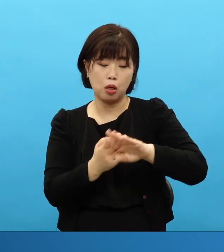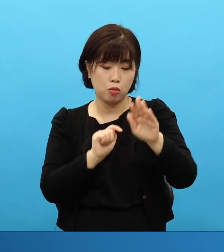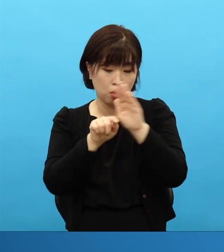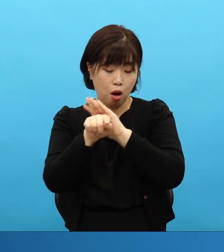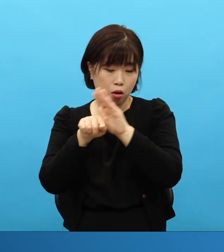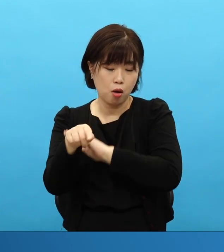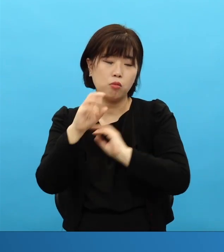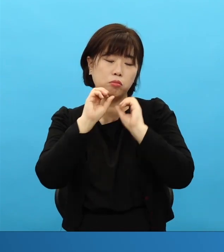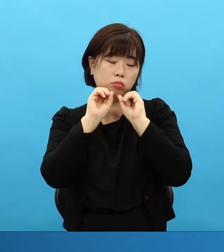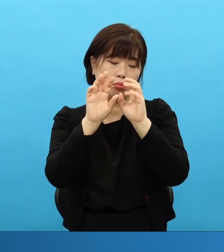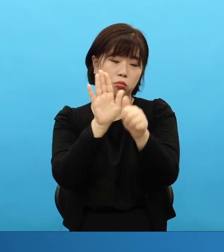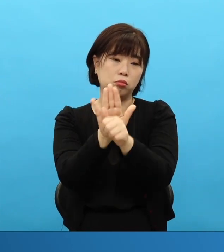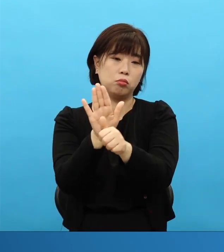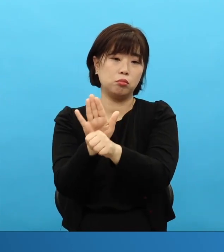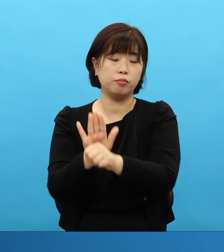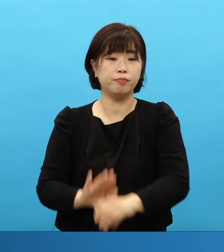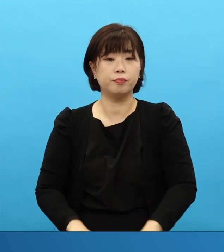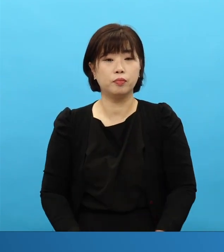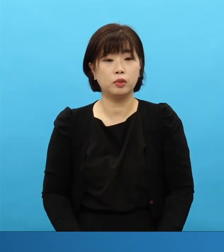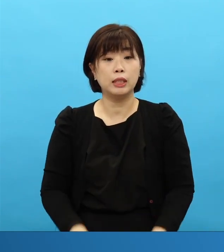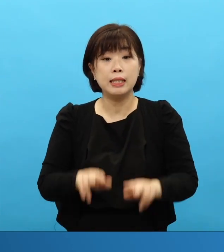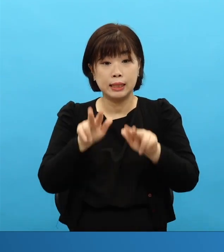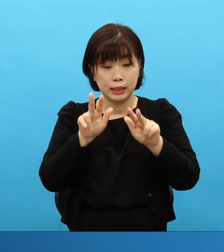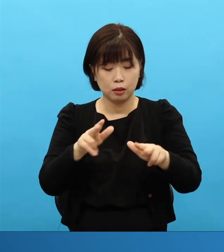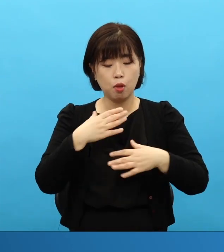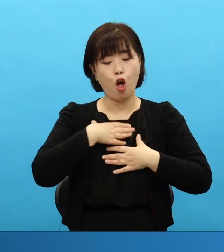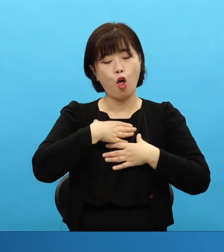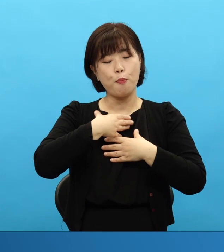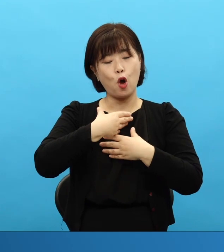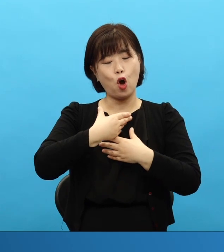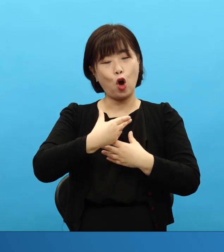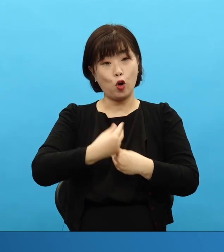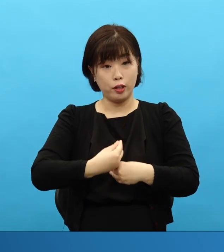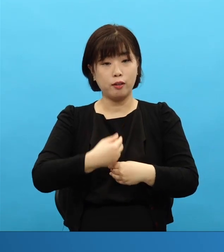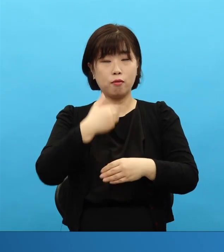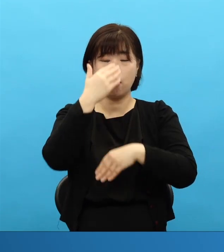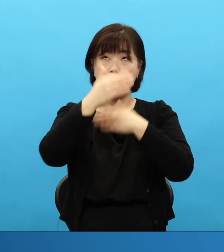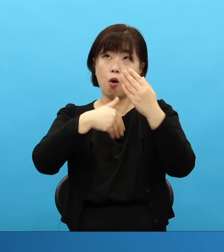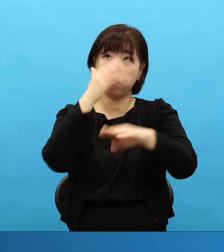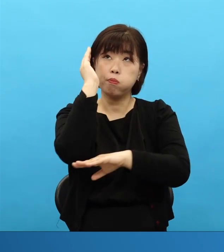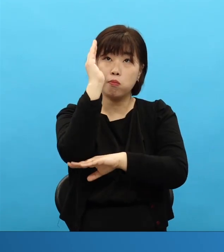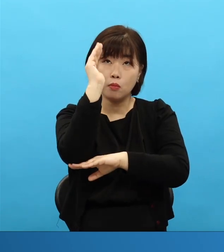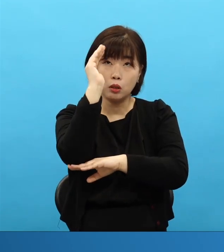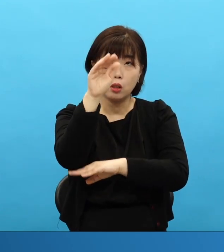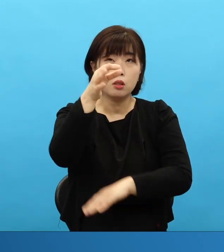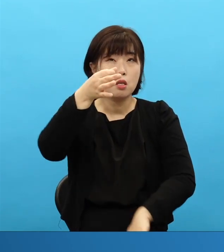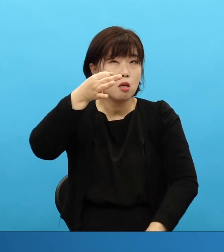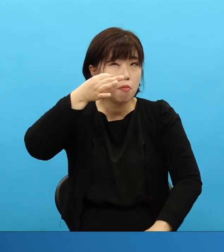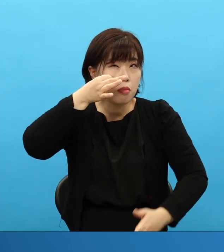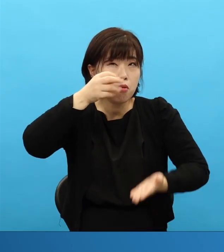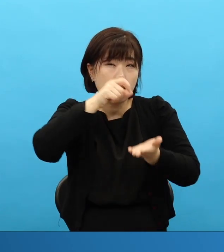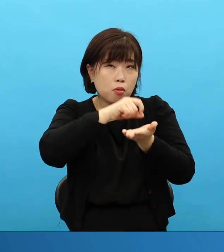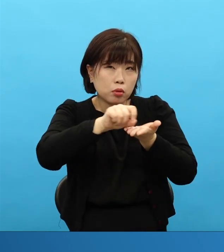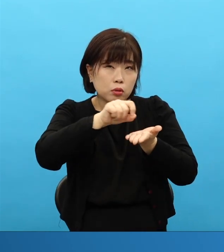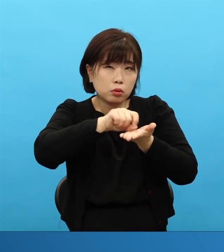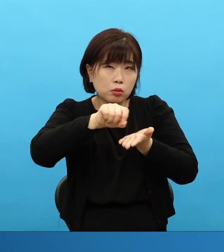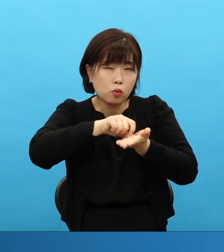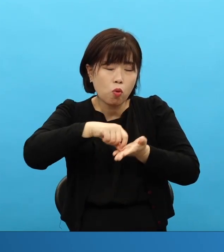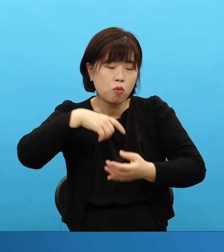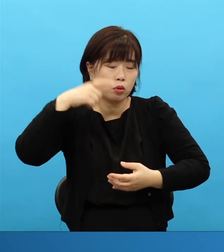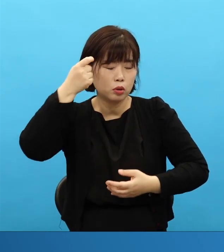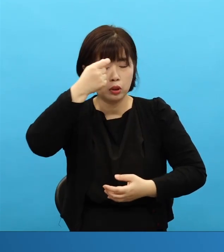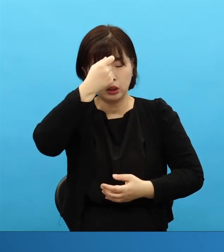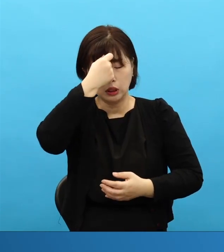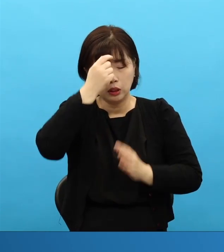편안하게 기도 속에서 메시지 듣고 쓰고 할 수 있어야 돼요. You must keep this in your heart. Even 그렇죠. now, in the prayer, 그거 you must 아니면 continue 엉터리예요. to listen to the message, write it